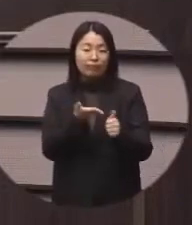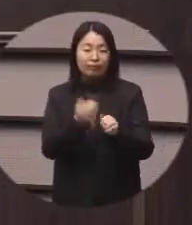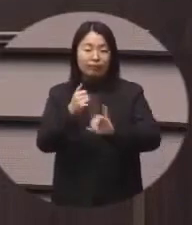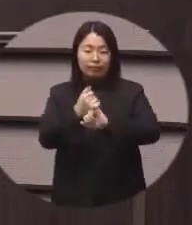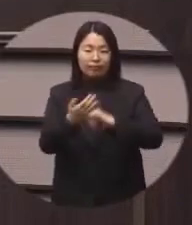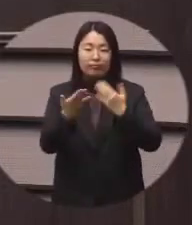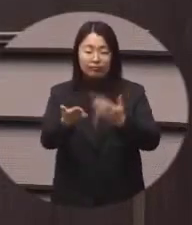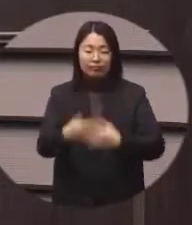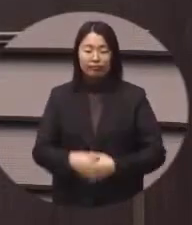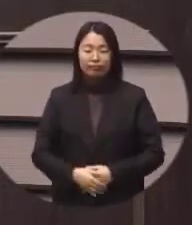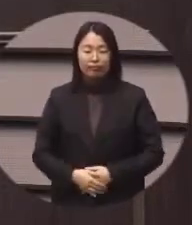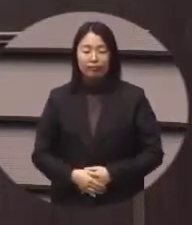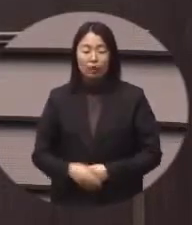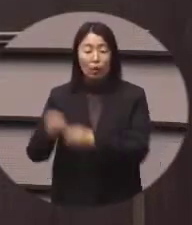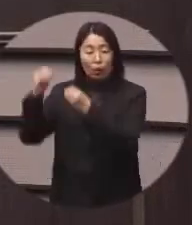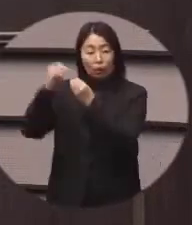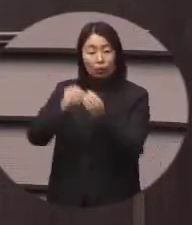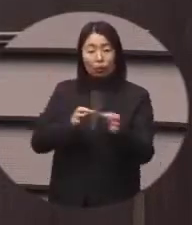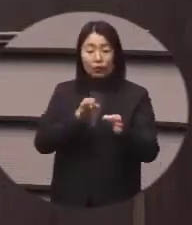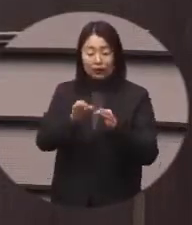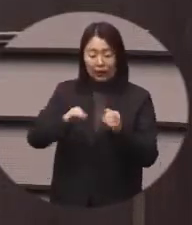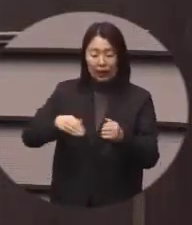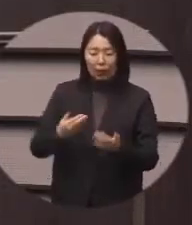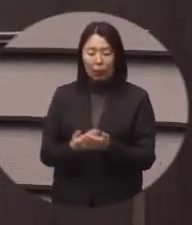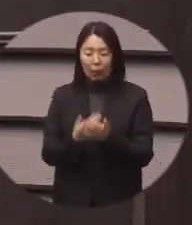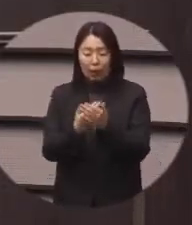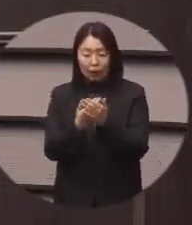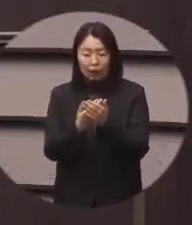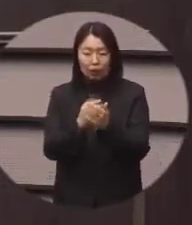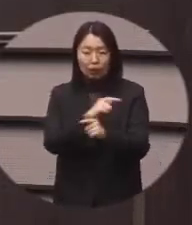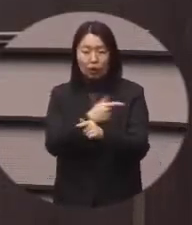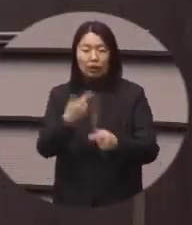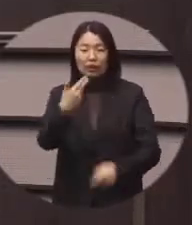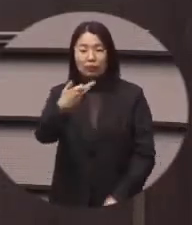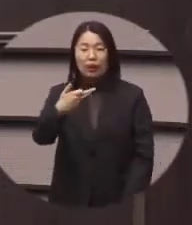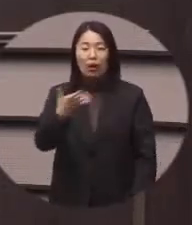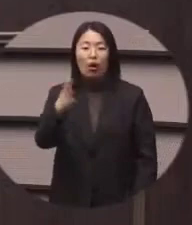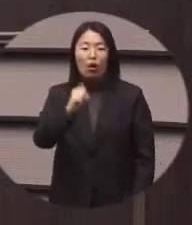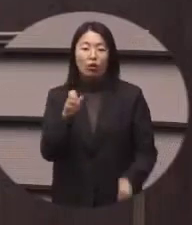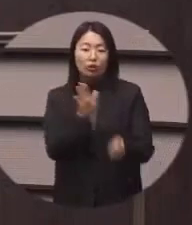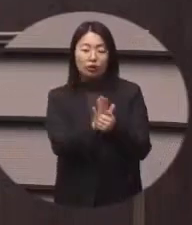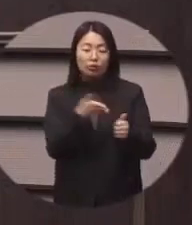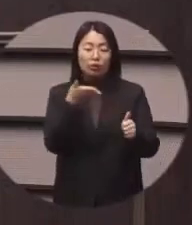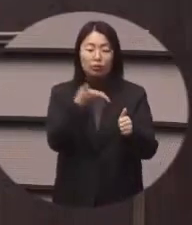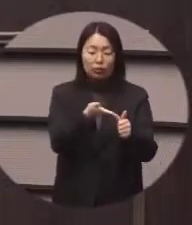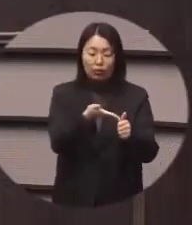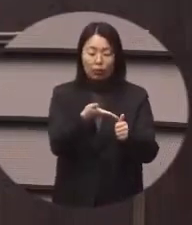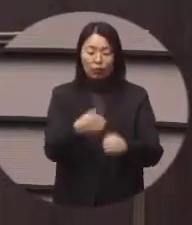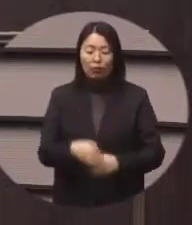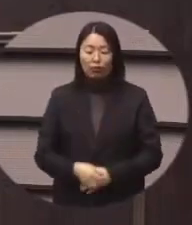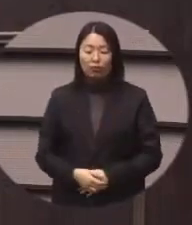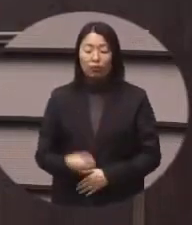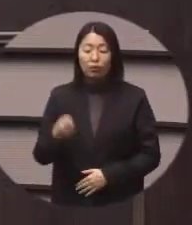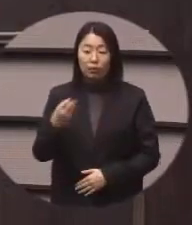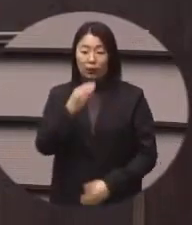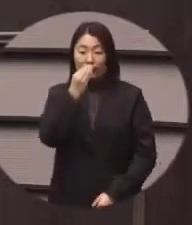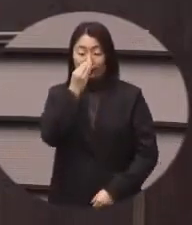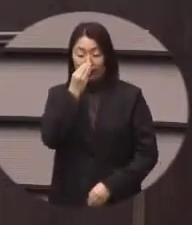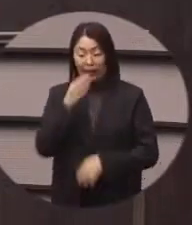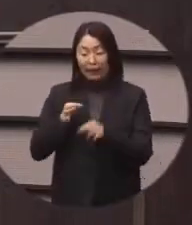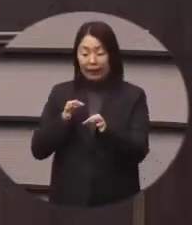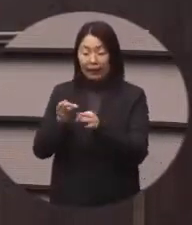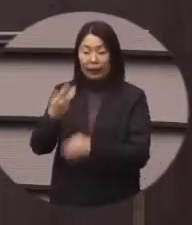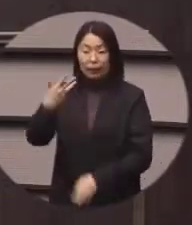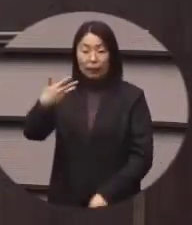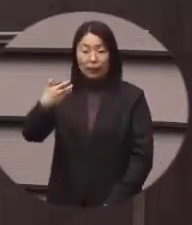컨설팅, 전통시장 활성화 지원 등에 18억을 지원하고 지역카페 지원과 착한 가격업소 지정에 87억